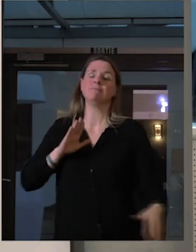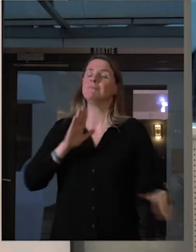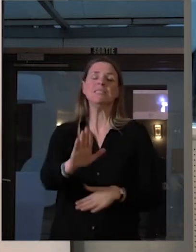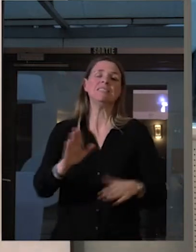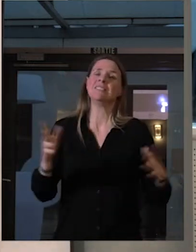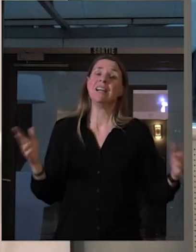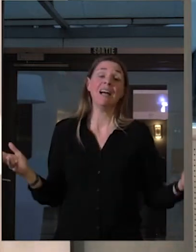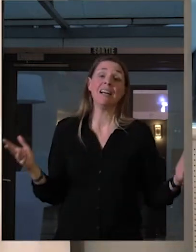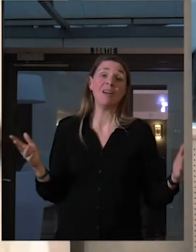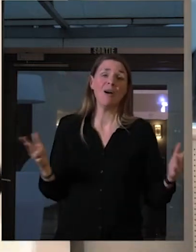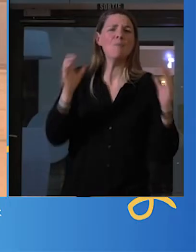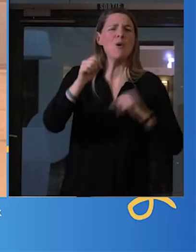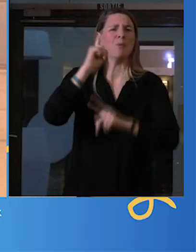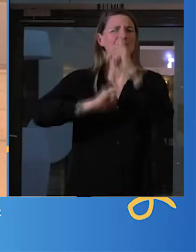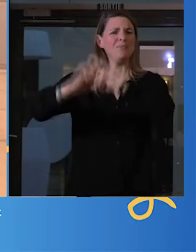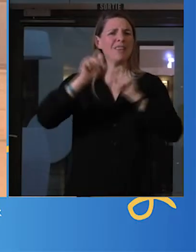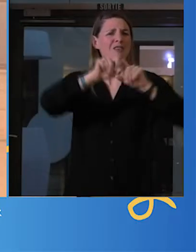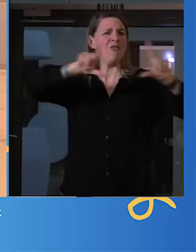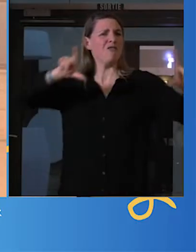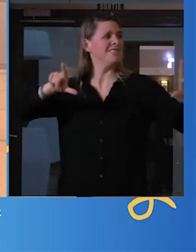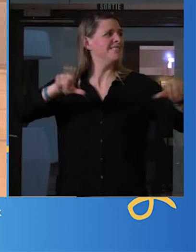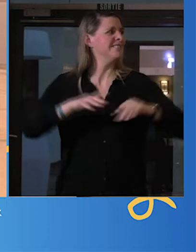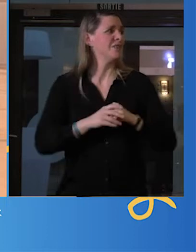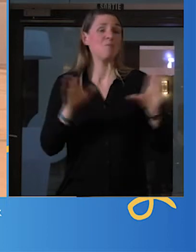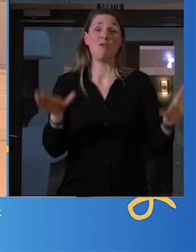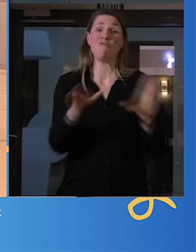C'est ça, mais si on peut revenir peut-être sur celle-ci.